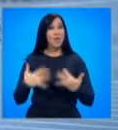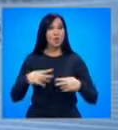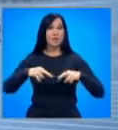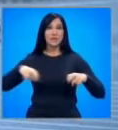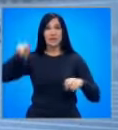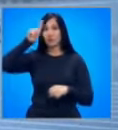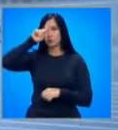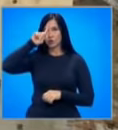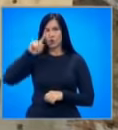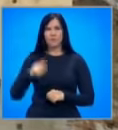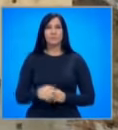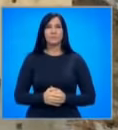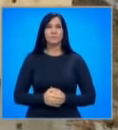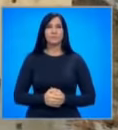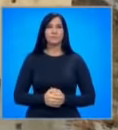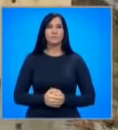на София.